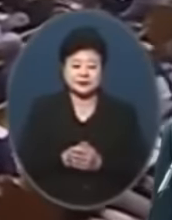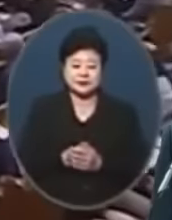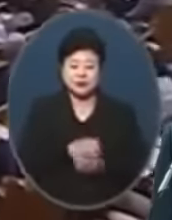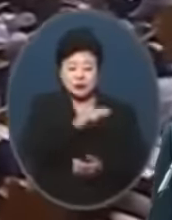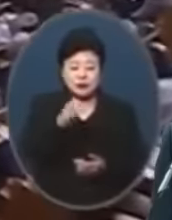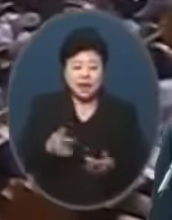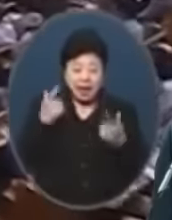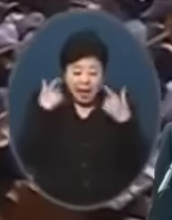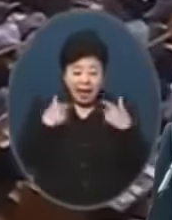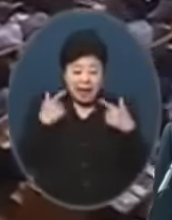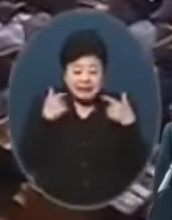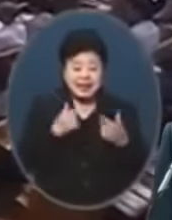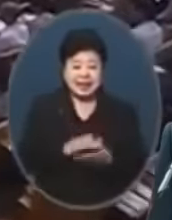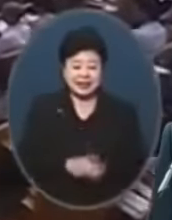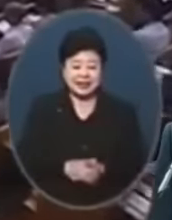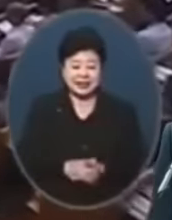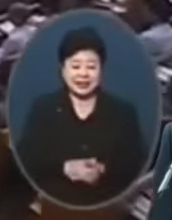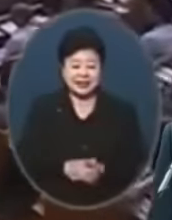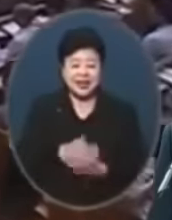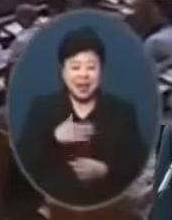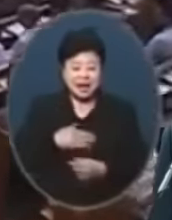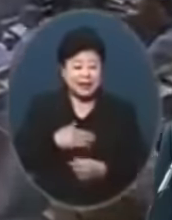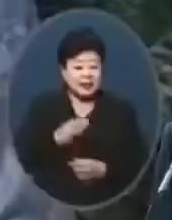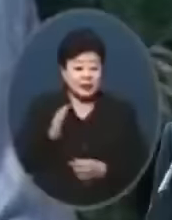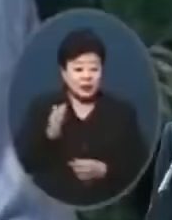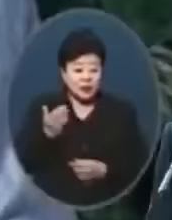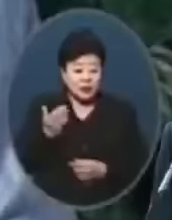우리가 항상 알아야 될 것은